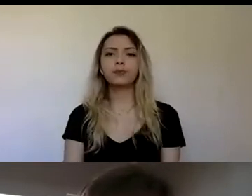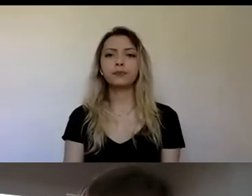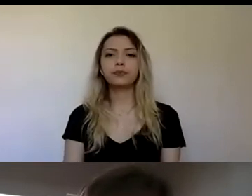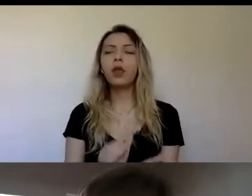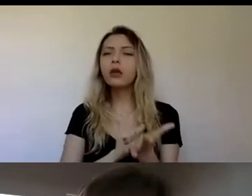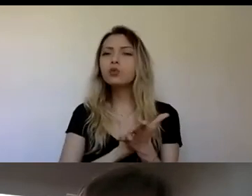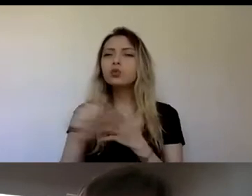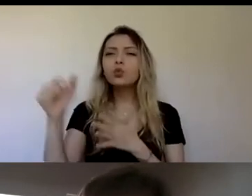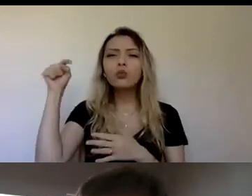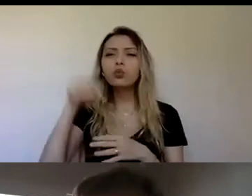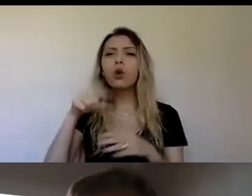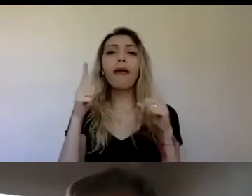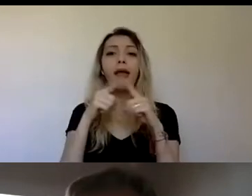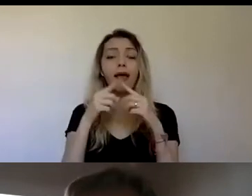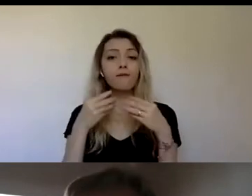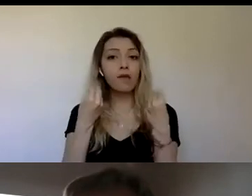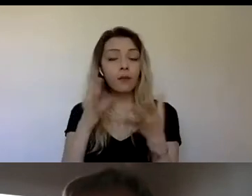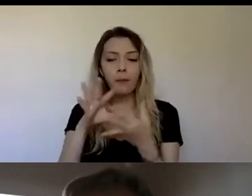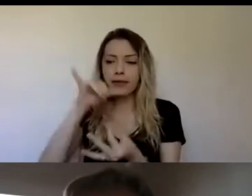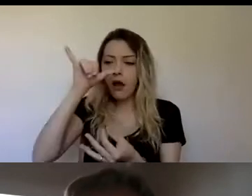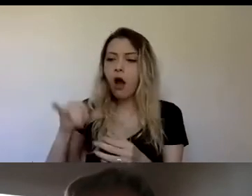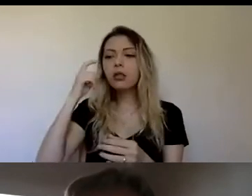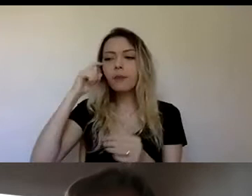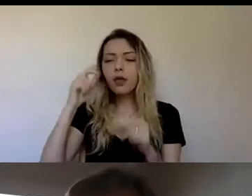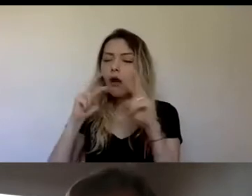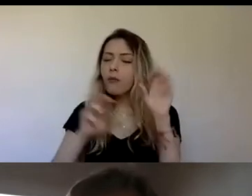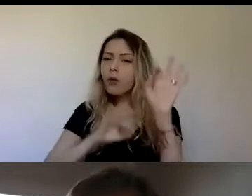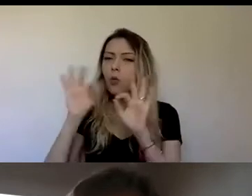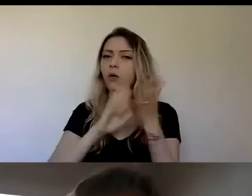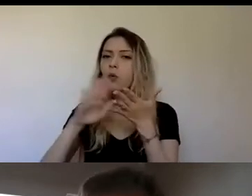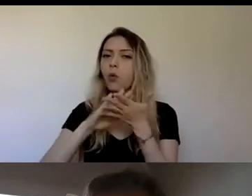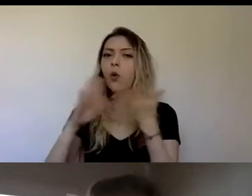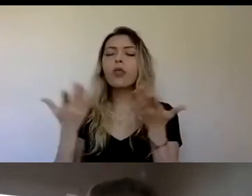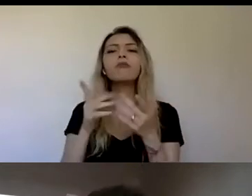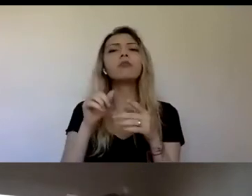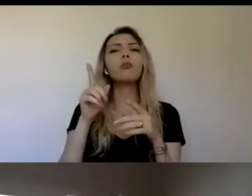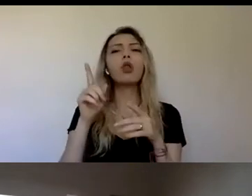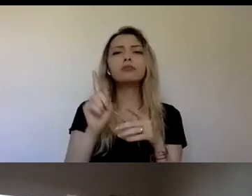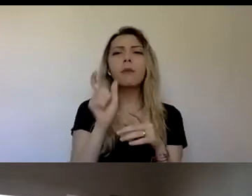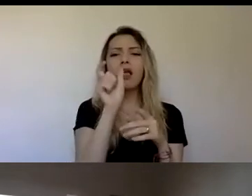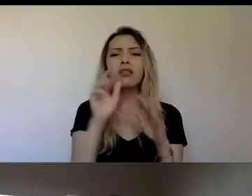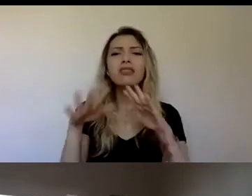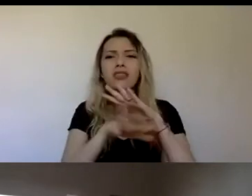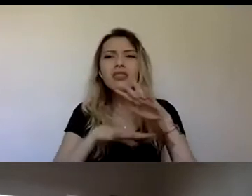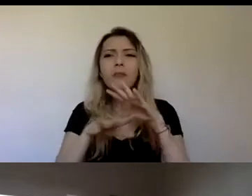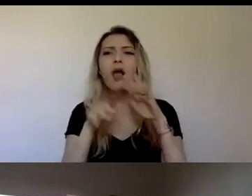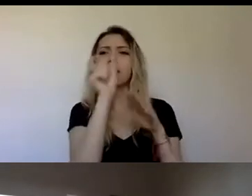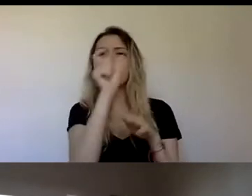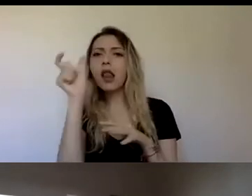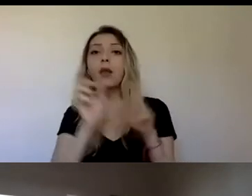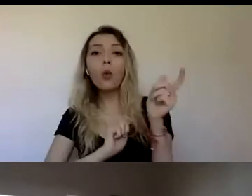hesap verebilirlik, insan hakları izleme vesaire gibi temel kelimeleri kullanırken aslında insan hakları